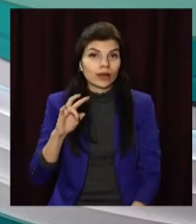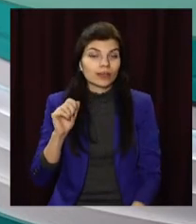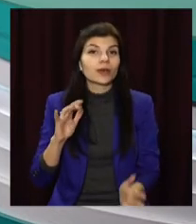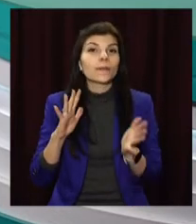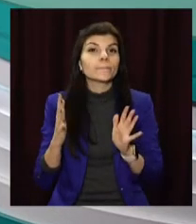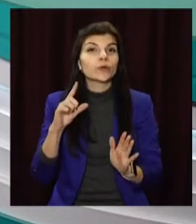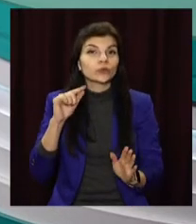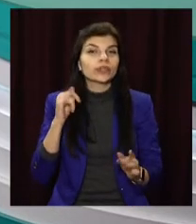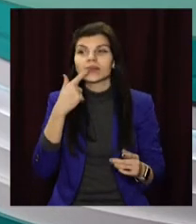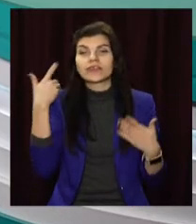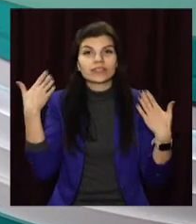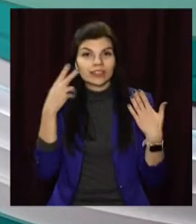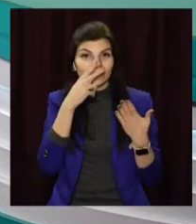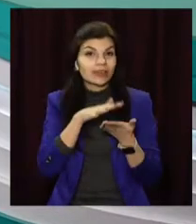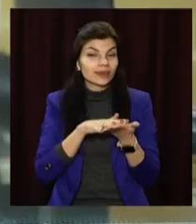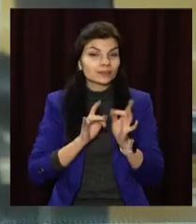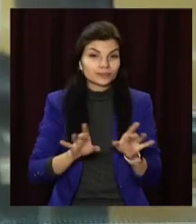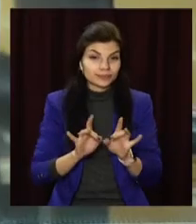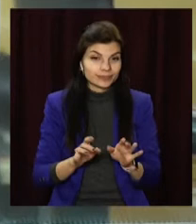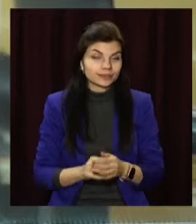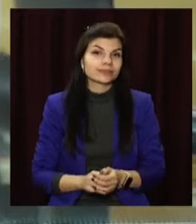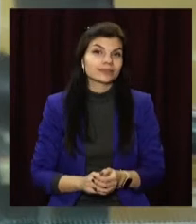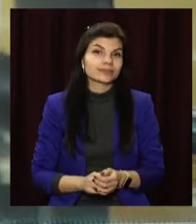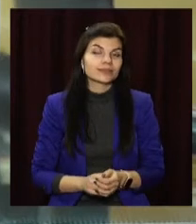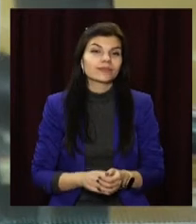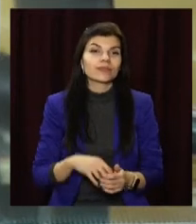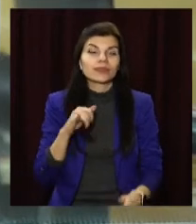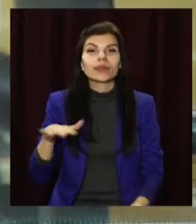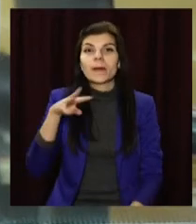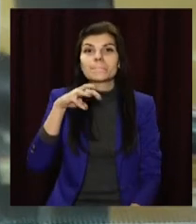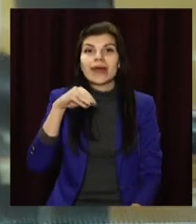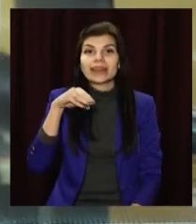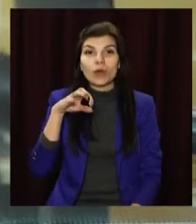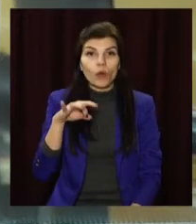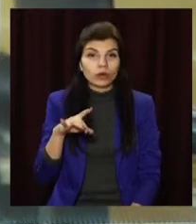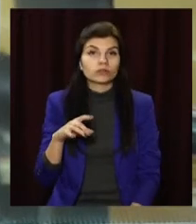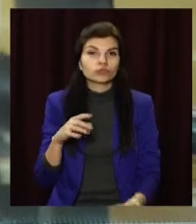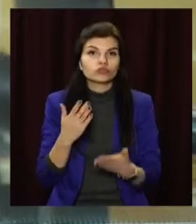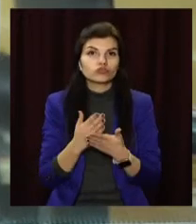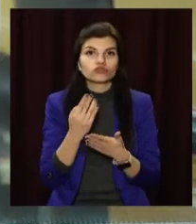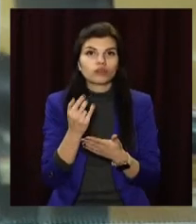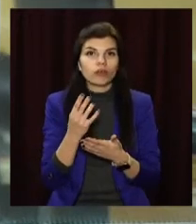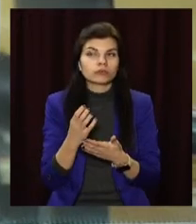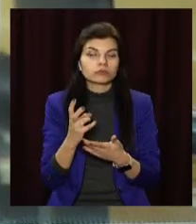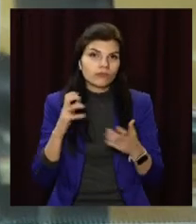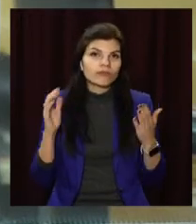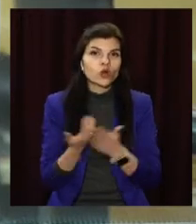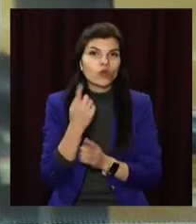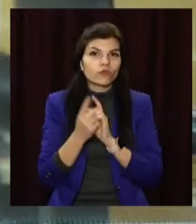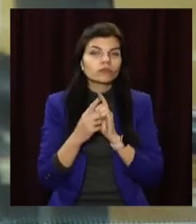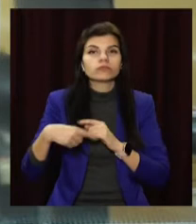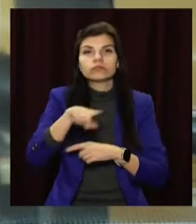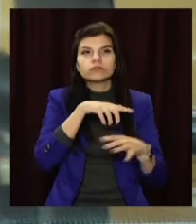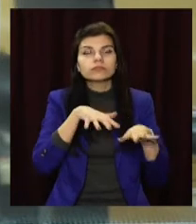події понеділка та вихідних дивіться далі. У «Метеора» з'явиться шанс на відновлення. На черговій сесії Дніпропетровської